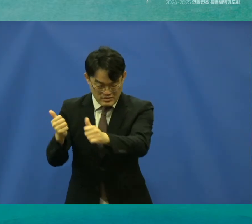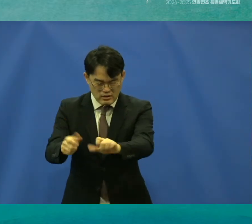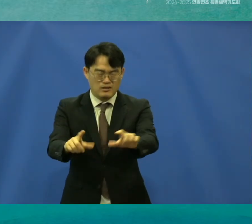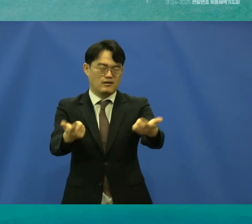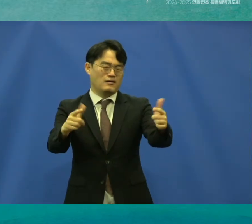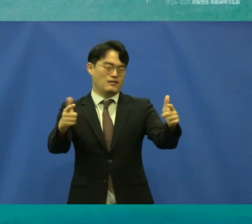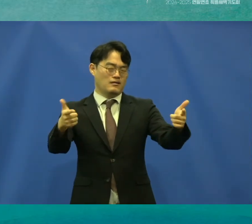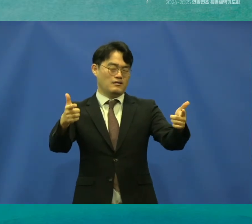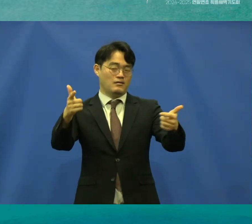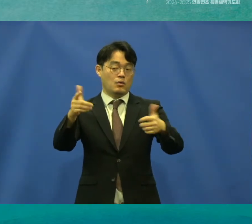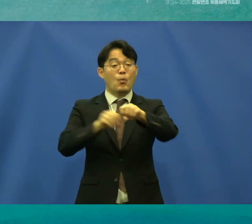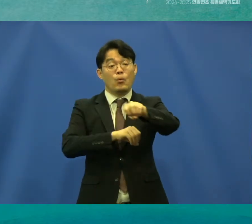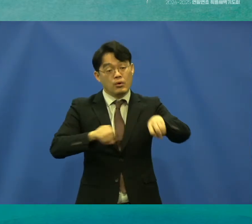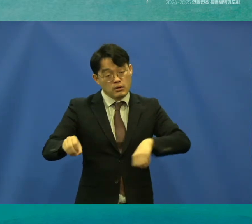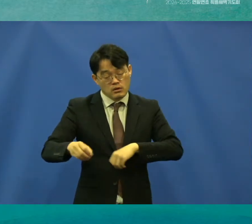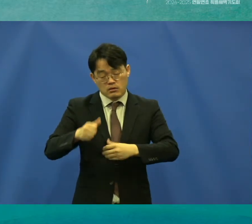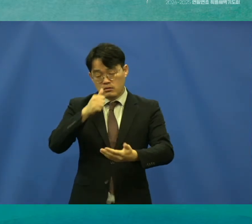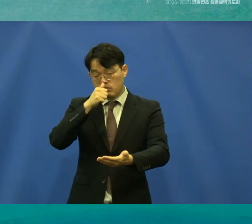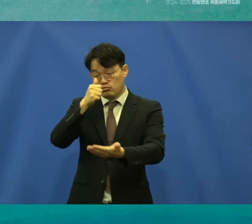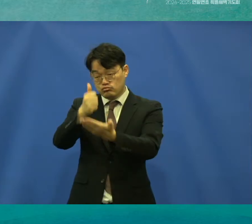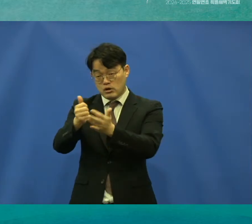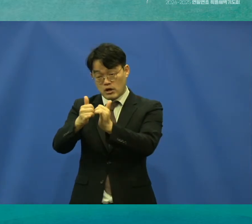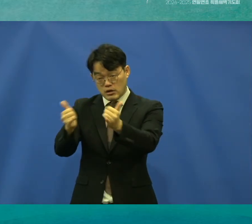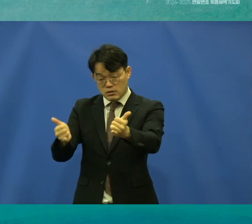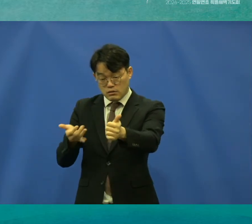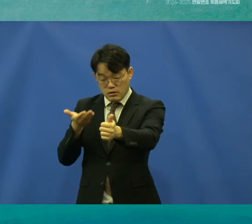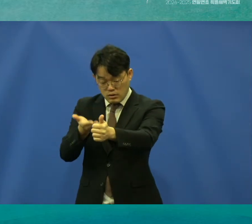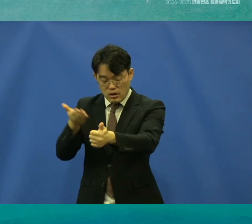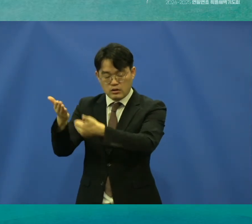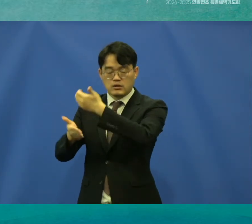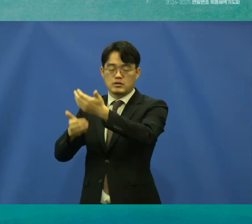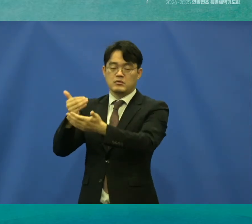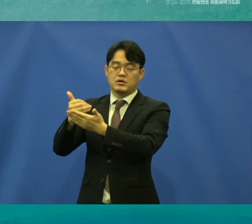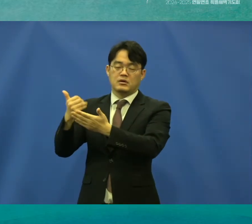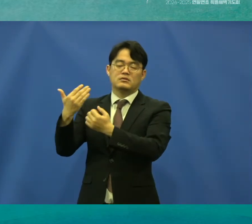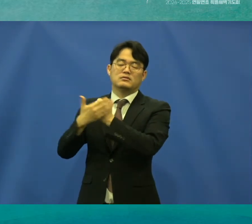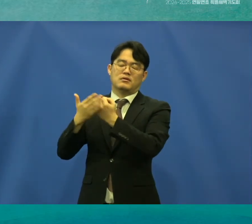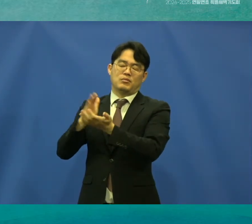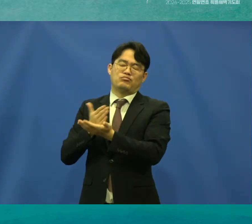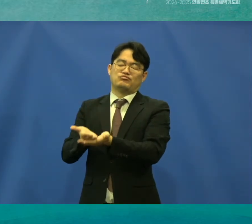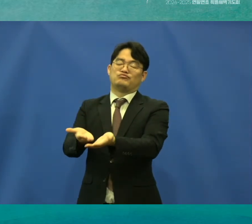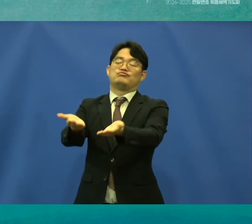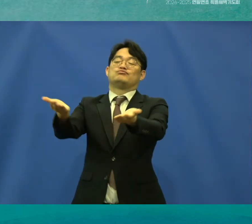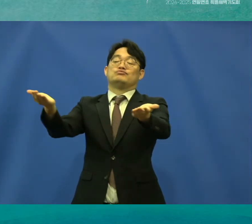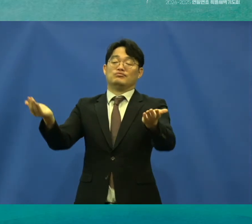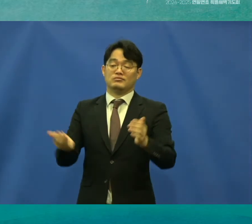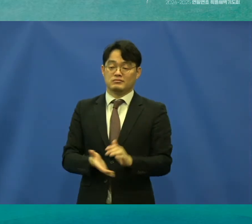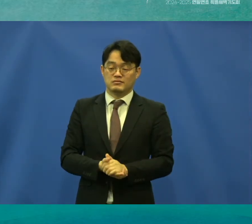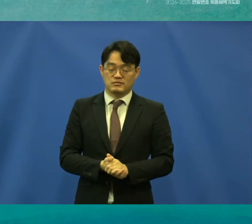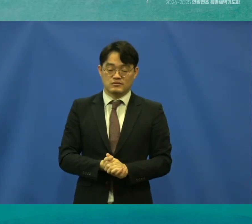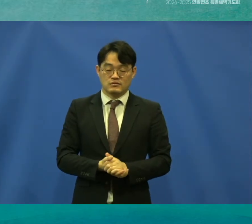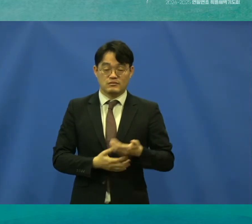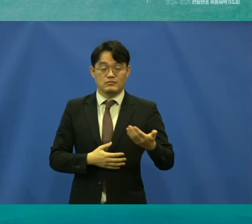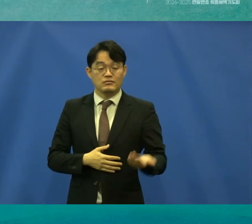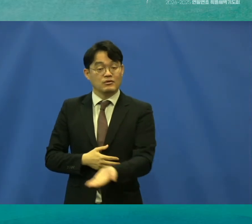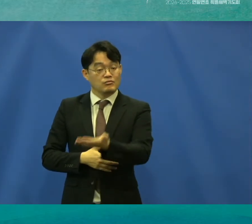왜 저 사람을 용서해 주는가 설명이 안 됩니다. 왜 저 사람이 구원을 받았는가 설명이 안 됩니다. 성경의 인물을 보세요.